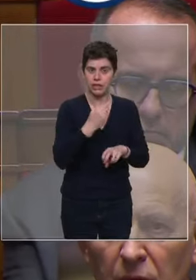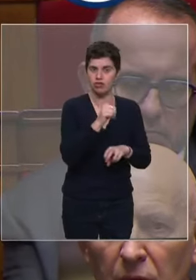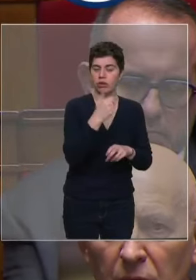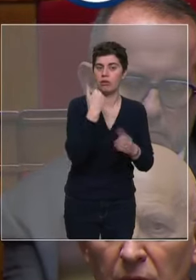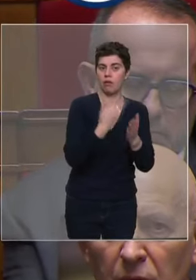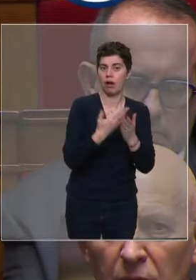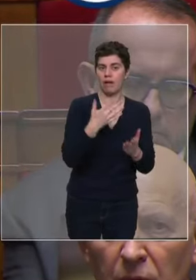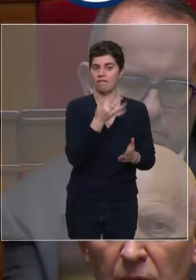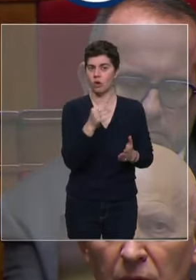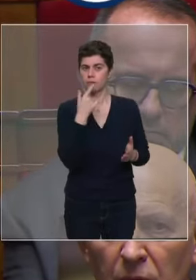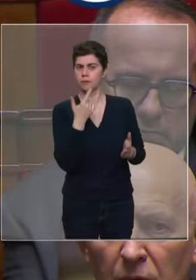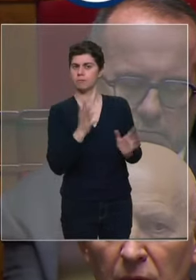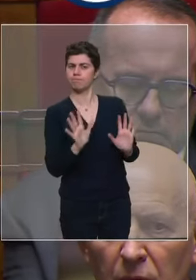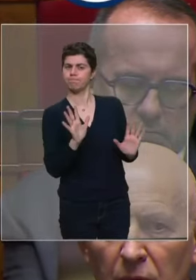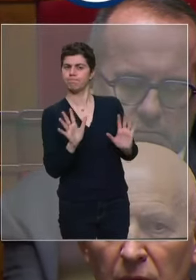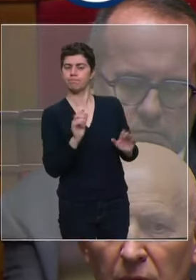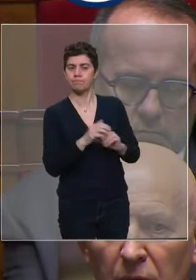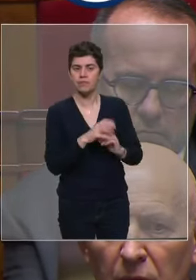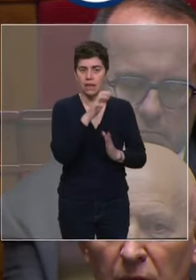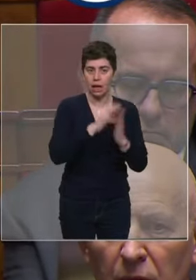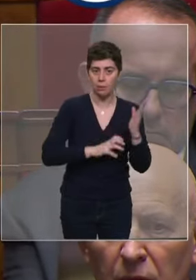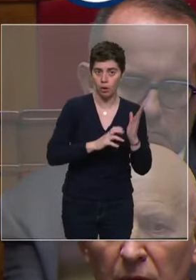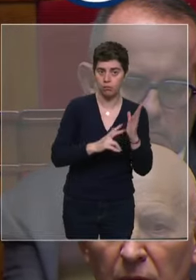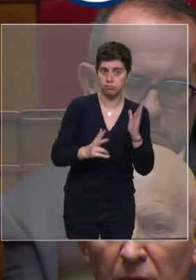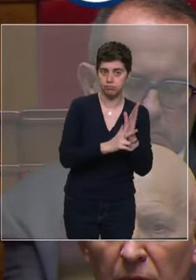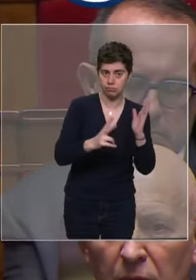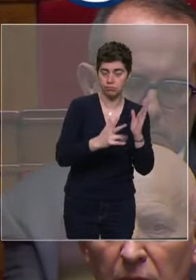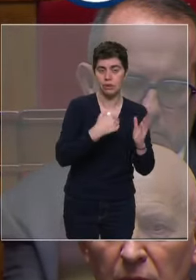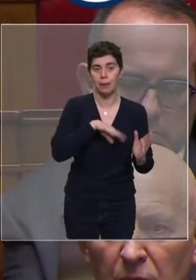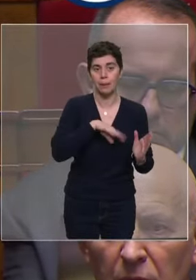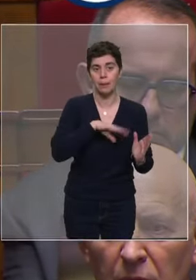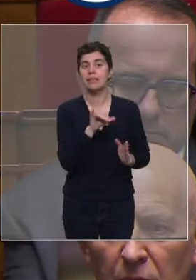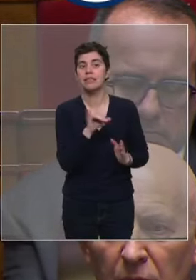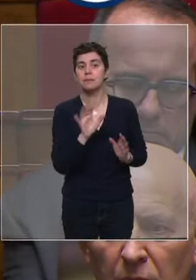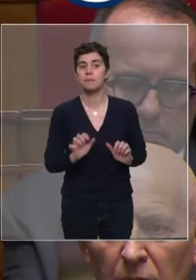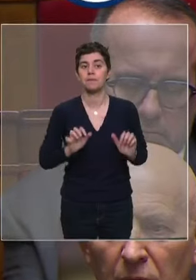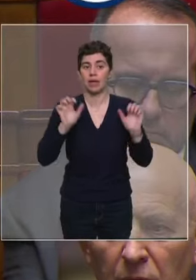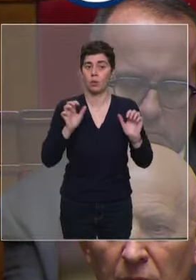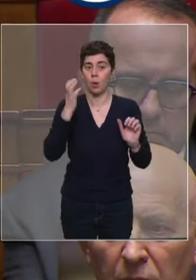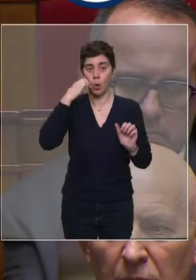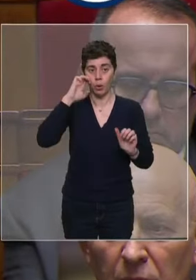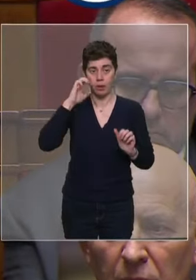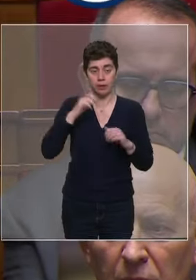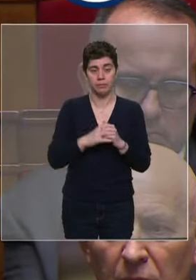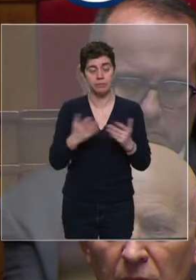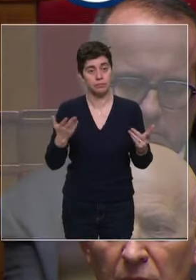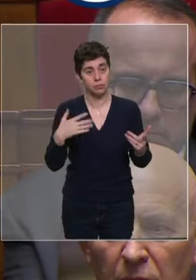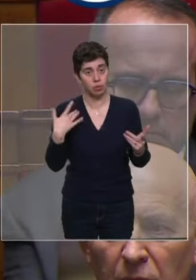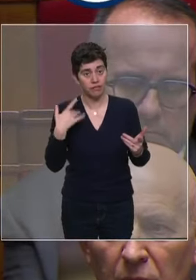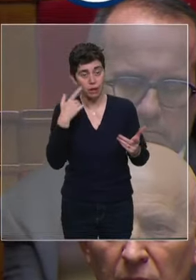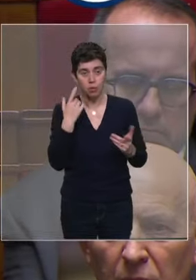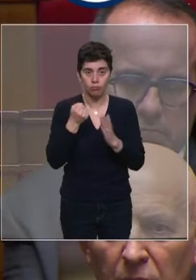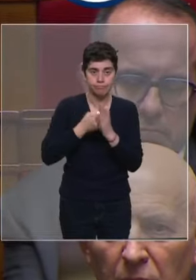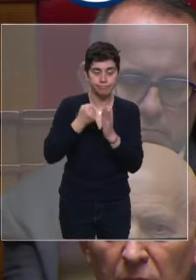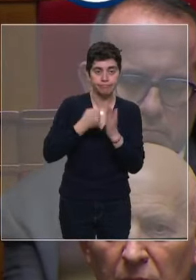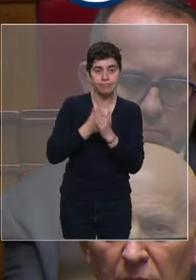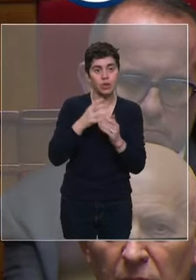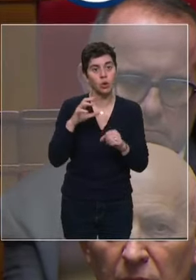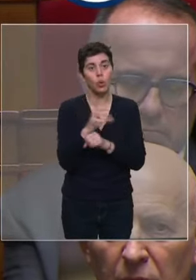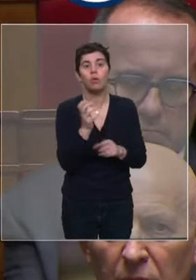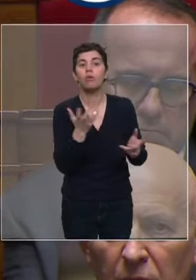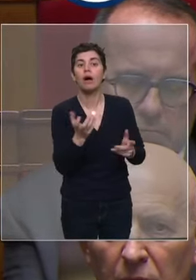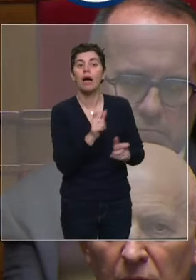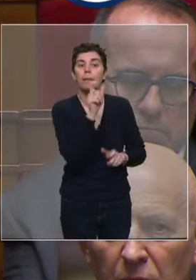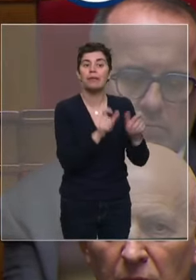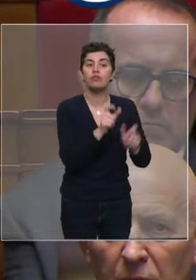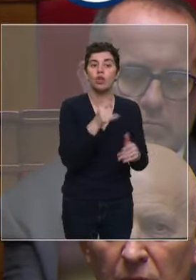craintes. Enfin, le rapport a été aussi adopté par le Parlement européen, visant à lutter aussi contre les addictions numériques chez